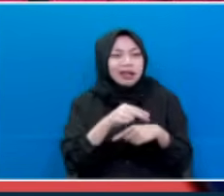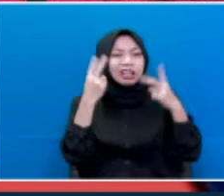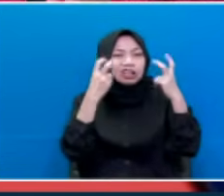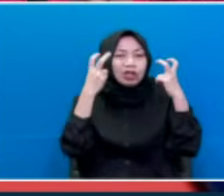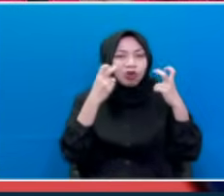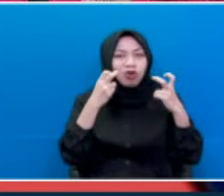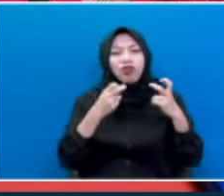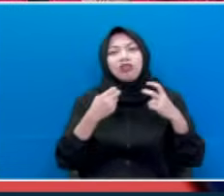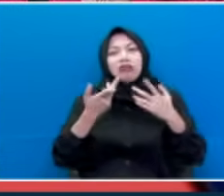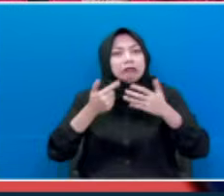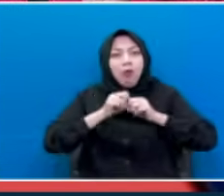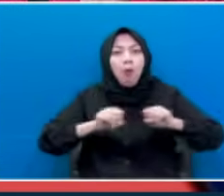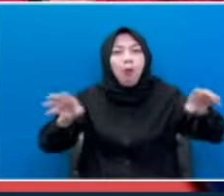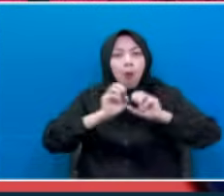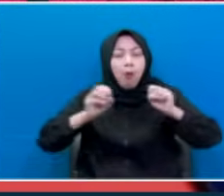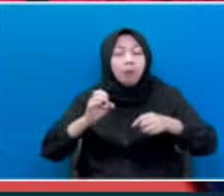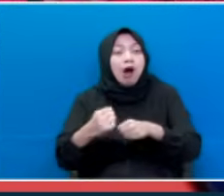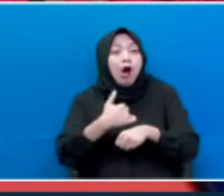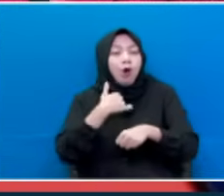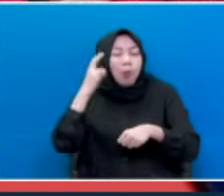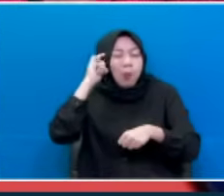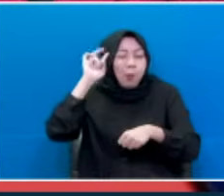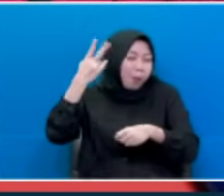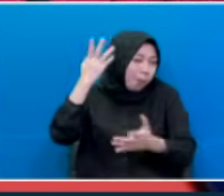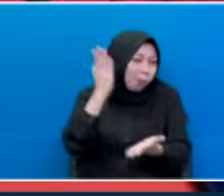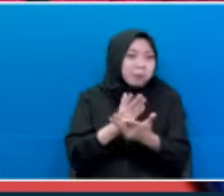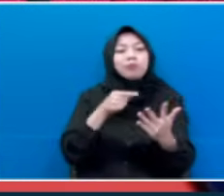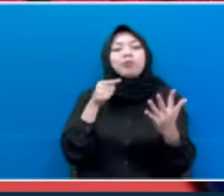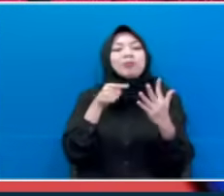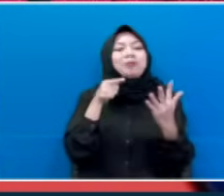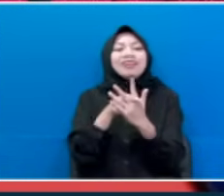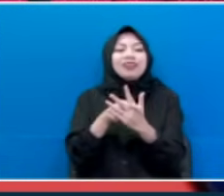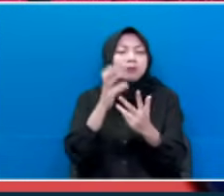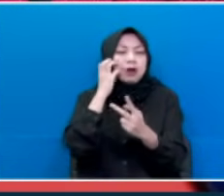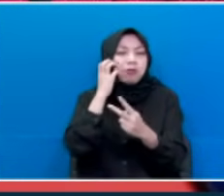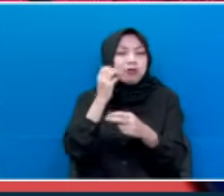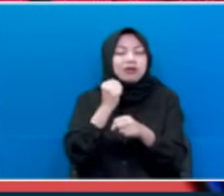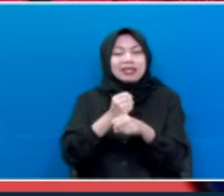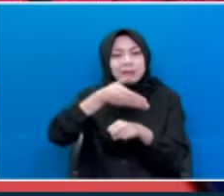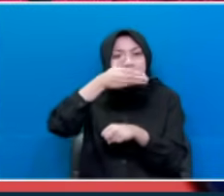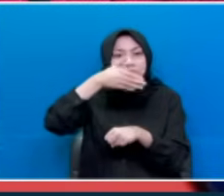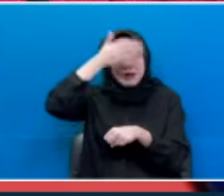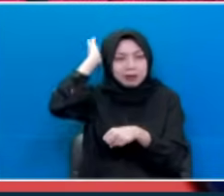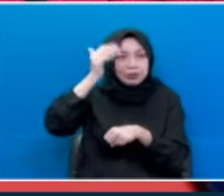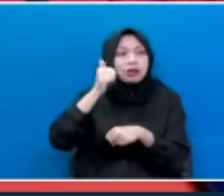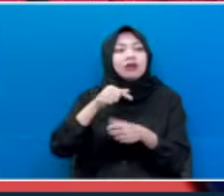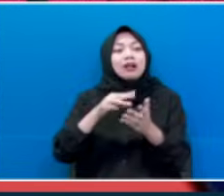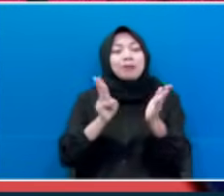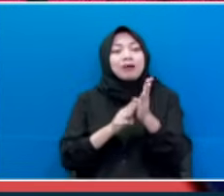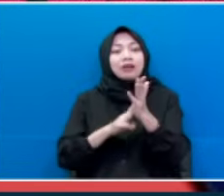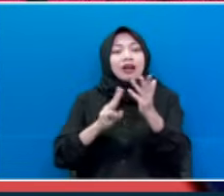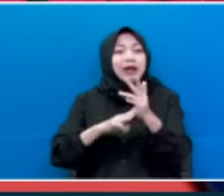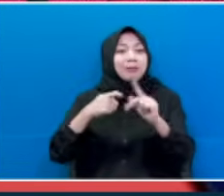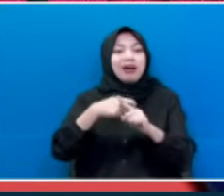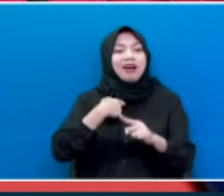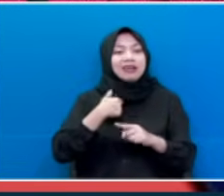tepat isu ee putusan MK ini belum tentu akan menghalangi pemilih-pemula memilih Prabowo Gibran begitu